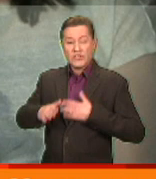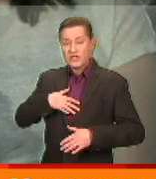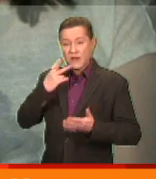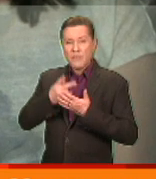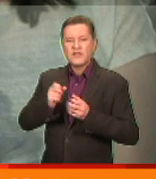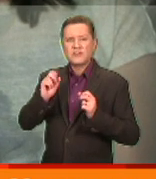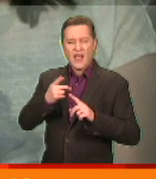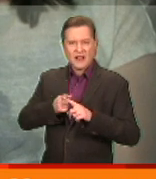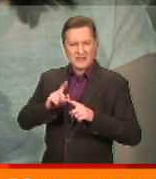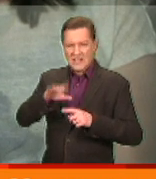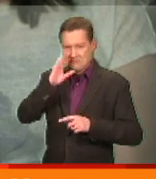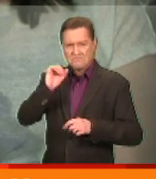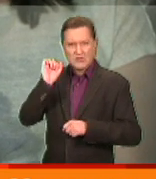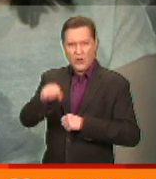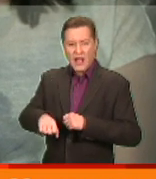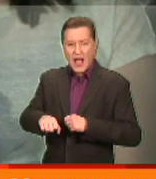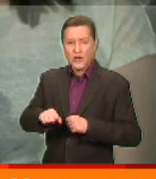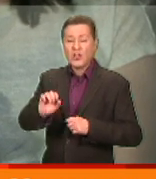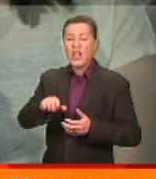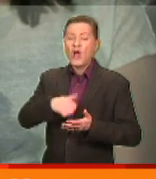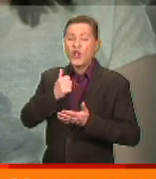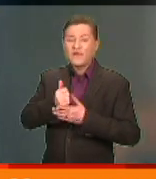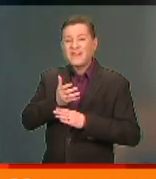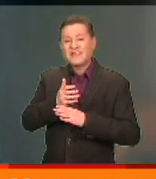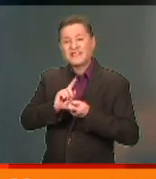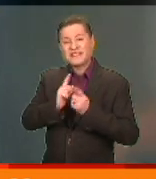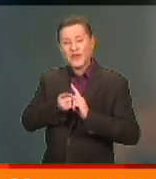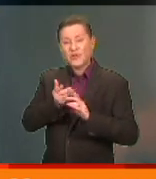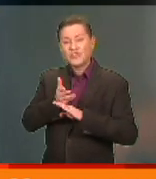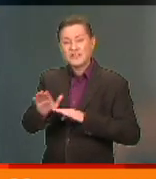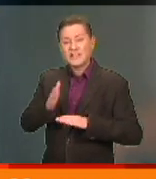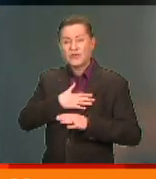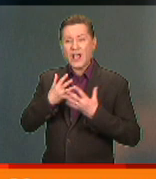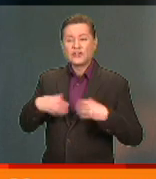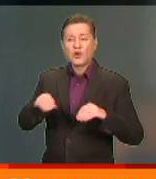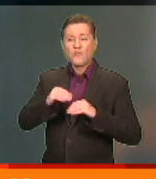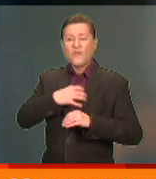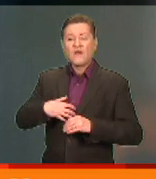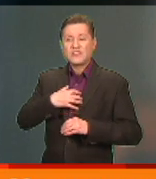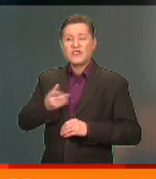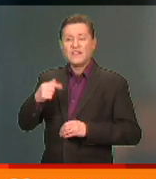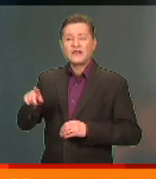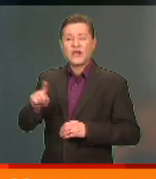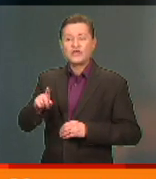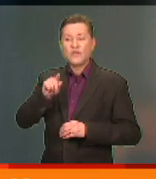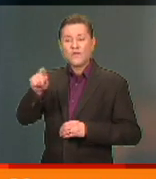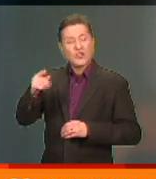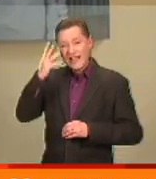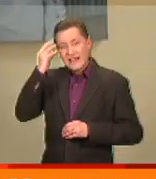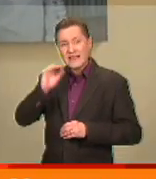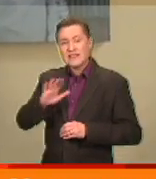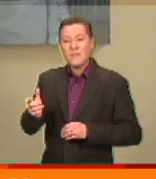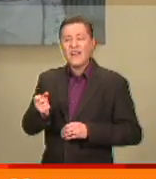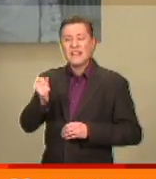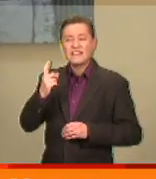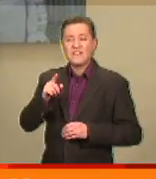це долають, а найголовніше стають частиною нашої родини. Не менш важливим було те, що вони не забували, звідки вони, і розуміли,